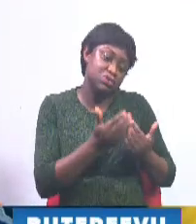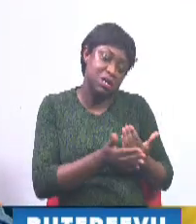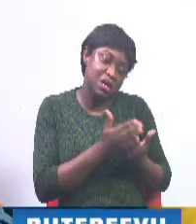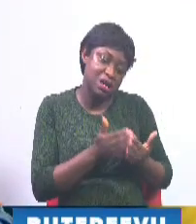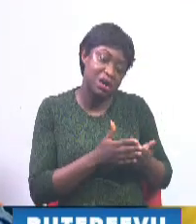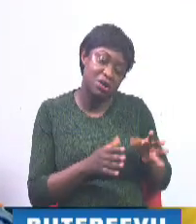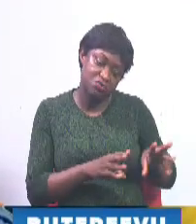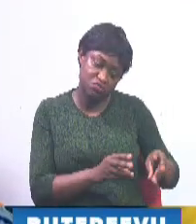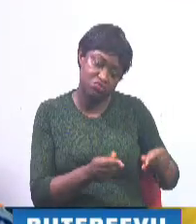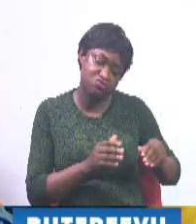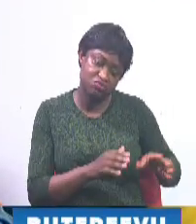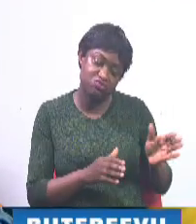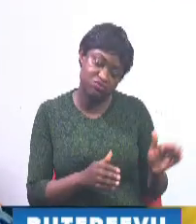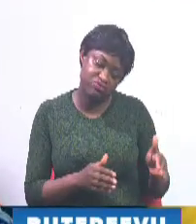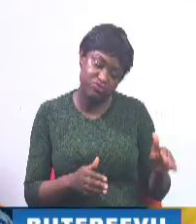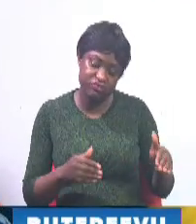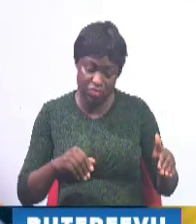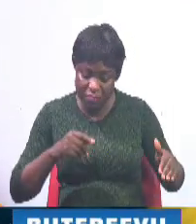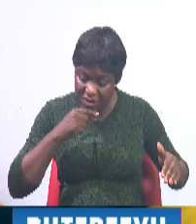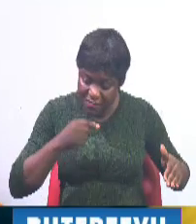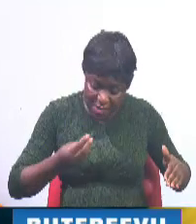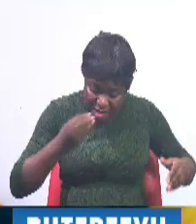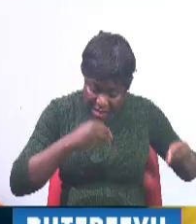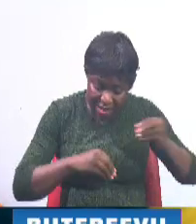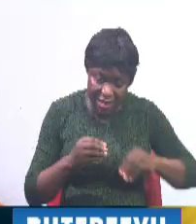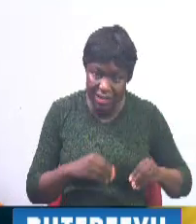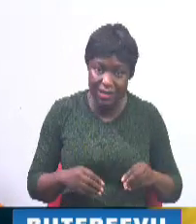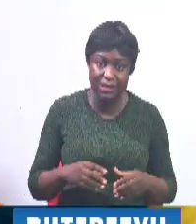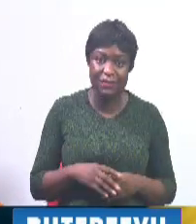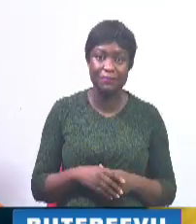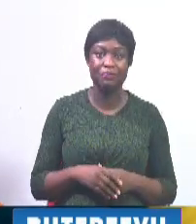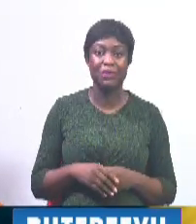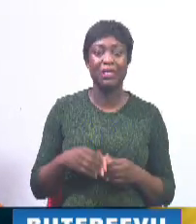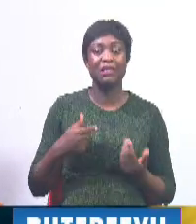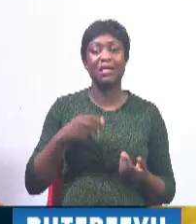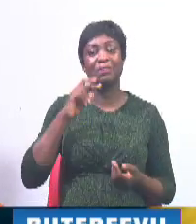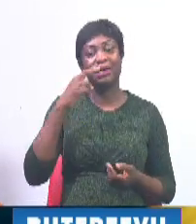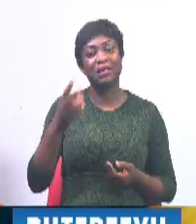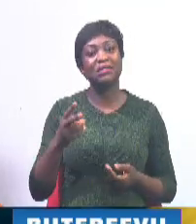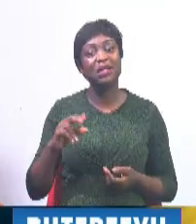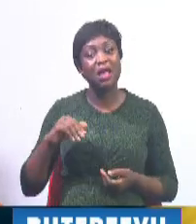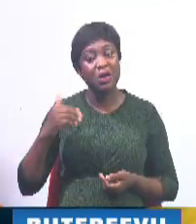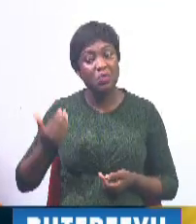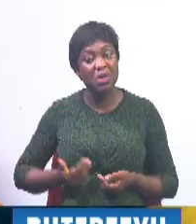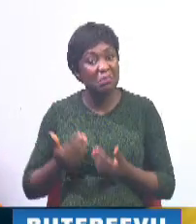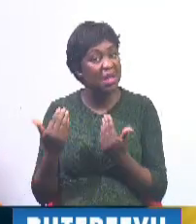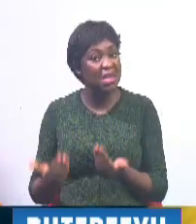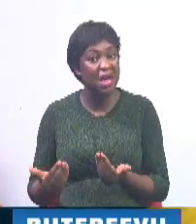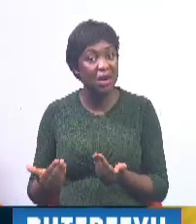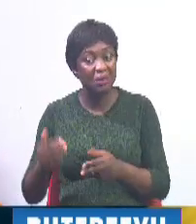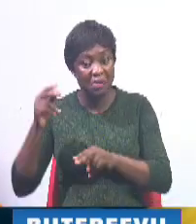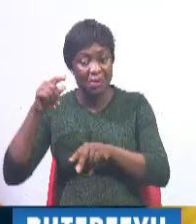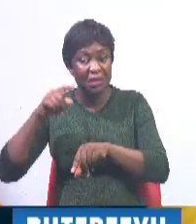akabwa naye bwe n'adde muddamu nasese ne nga abakyala b'ennaku zino nno bakyalina obudde obutuula atandika okubudaabuda